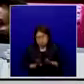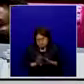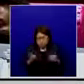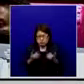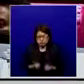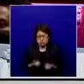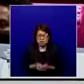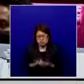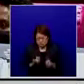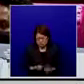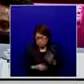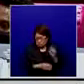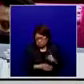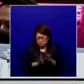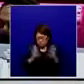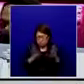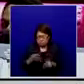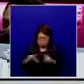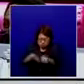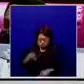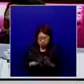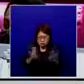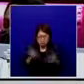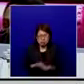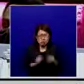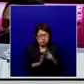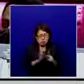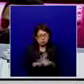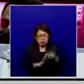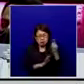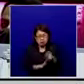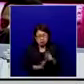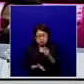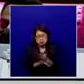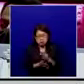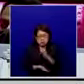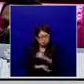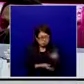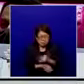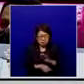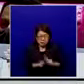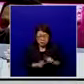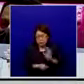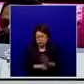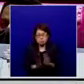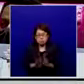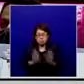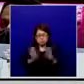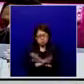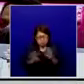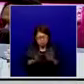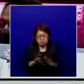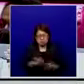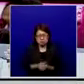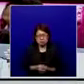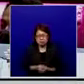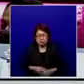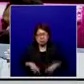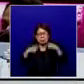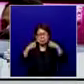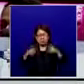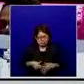เปิดเดี๋ยวนี้เลิกได้แล้วไอ้พรก.ฉุกเฉินน่ะหยุดโอเวอร์รีแอคที่ผมบอกอย่าทำเวอร์ความเกินความจริงนี่ไ